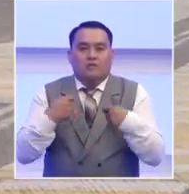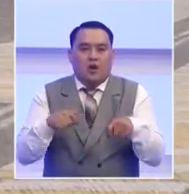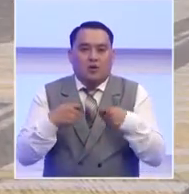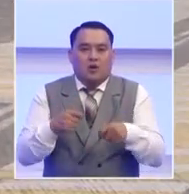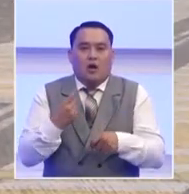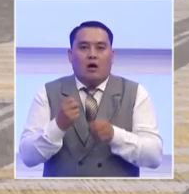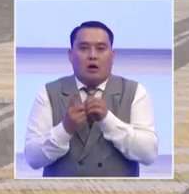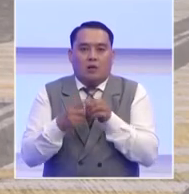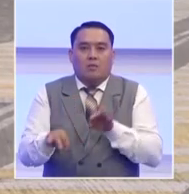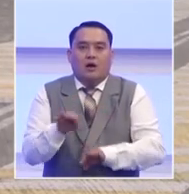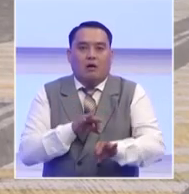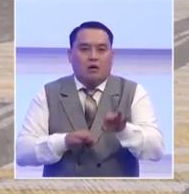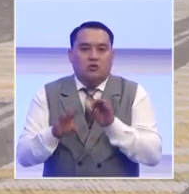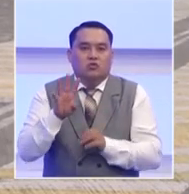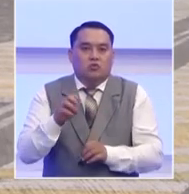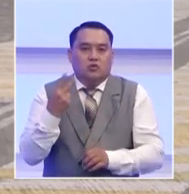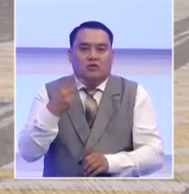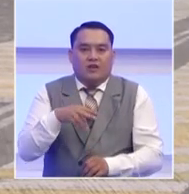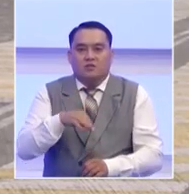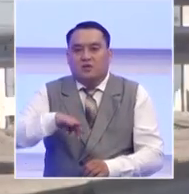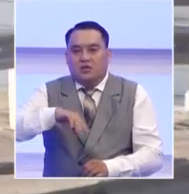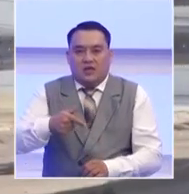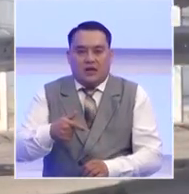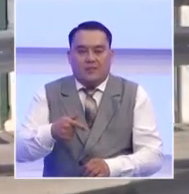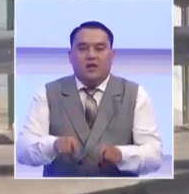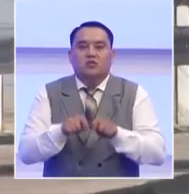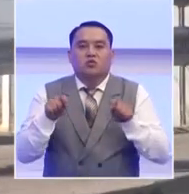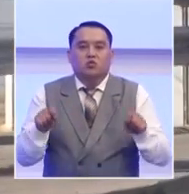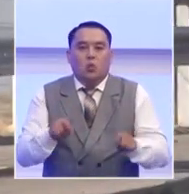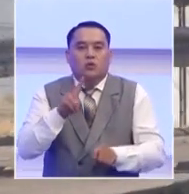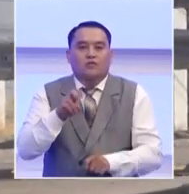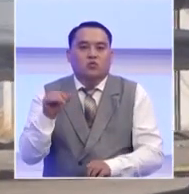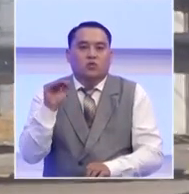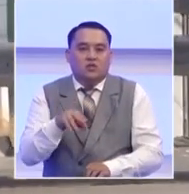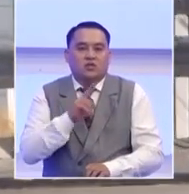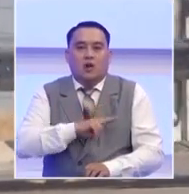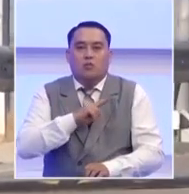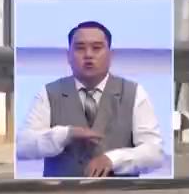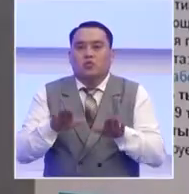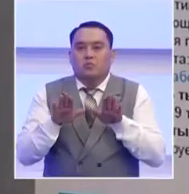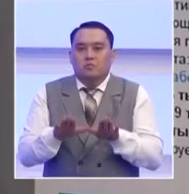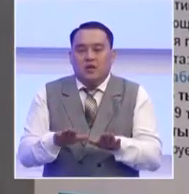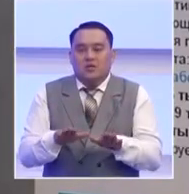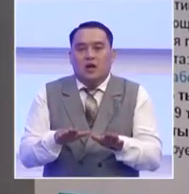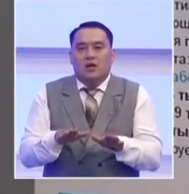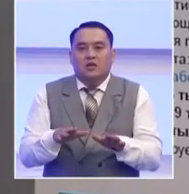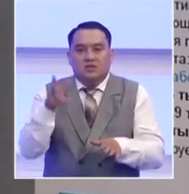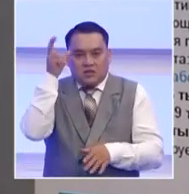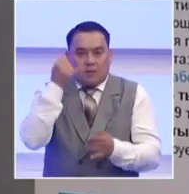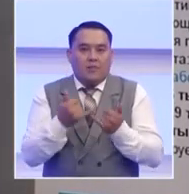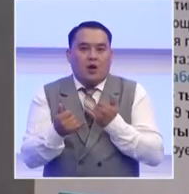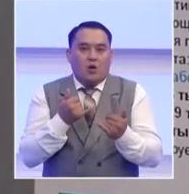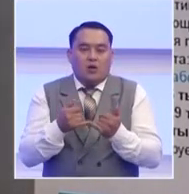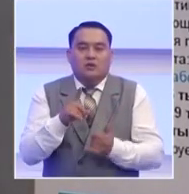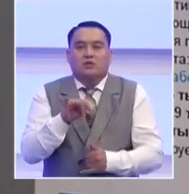11 проектов на общую сумму более 420 миллиардов тенге. Создано свыше 200 тысяч 1700 рабочих мест. Например, зерновой терминал